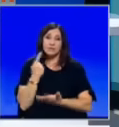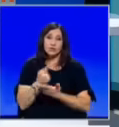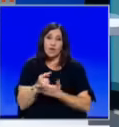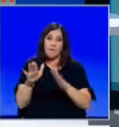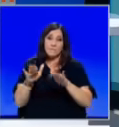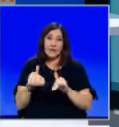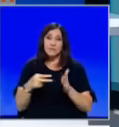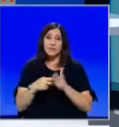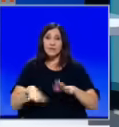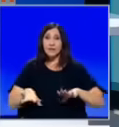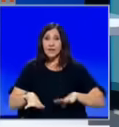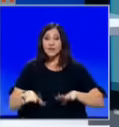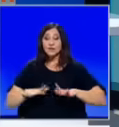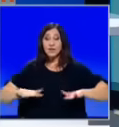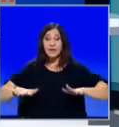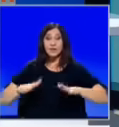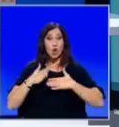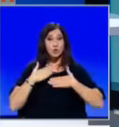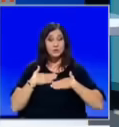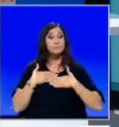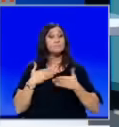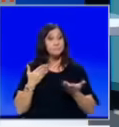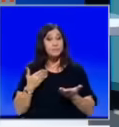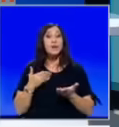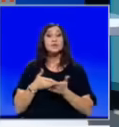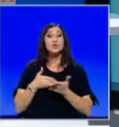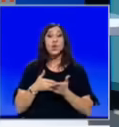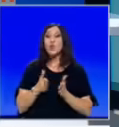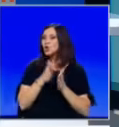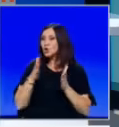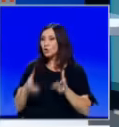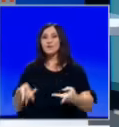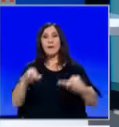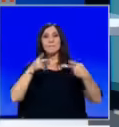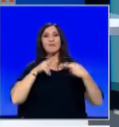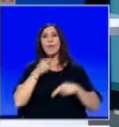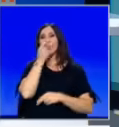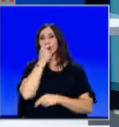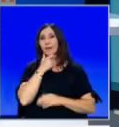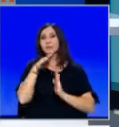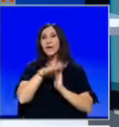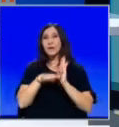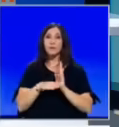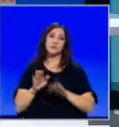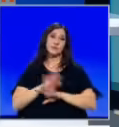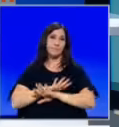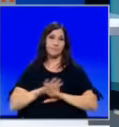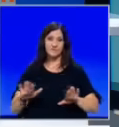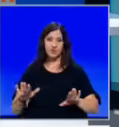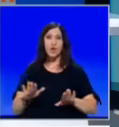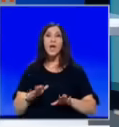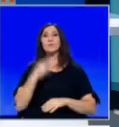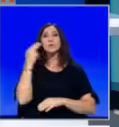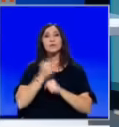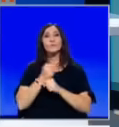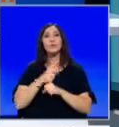задължение да приеме сирийския граждани на територията си, тъй като сроковете за прехвърляне по Дъблинския регламент са изтекли. По темата